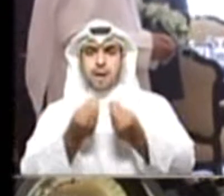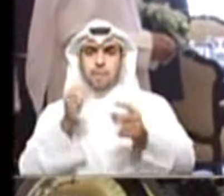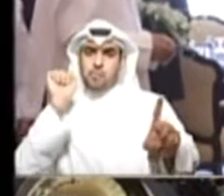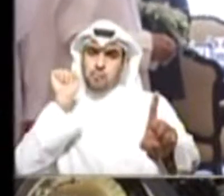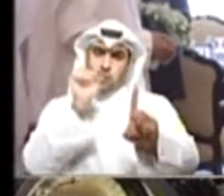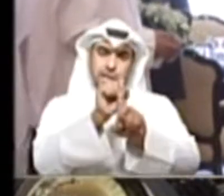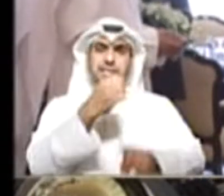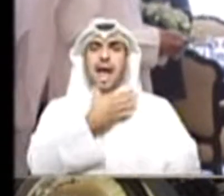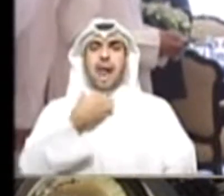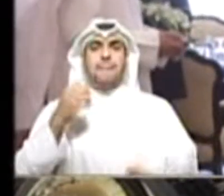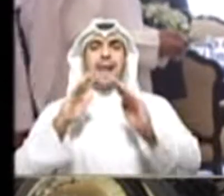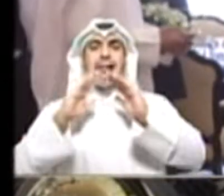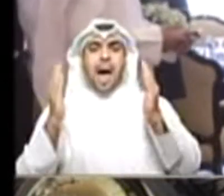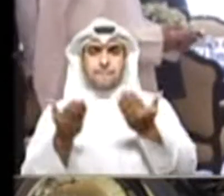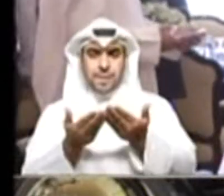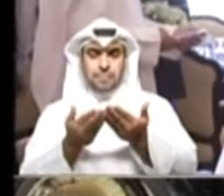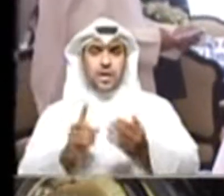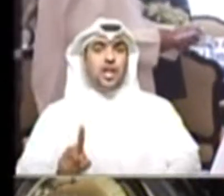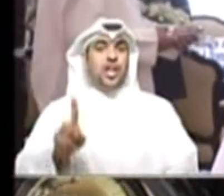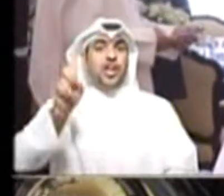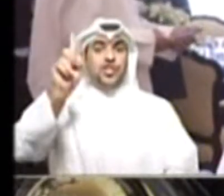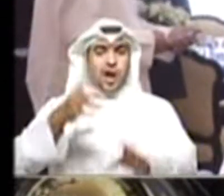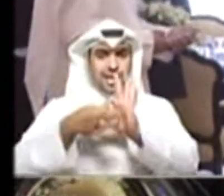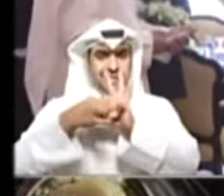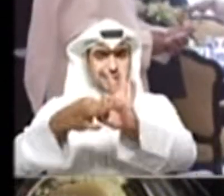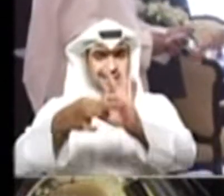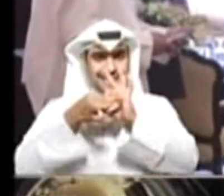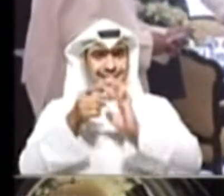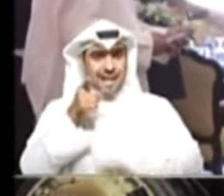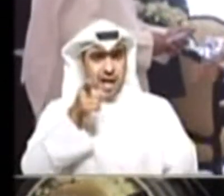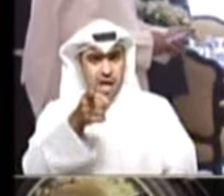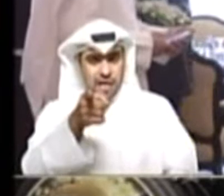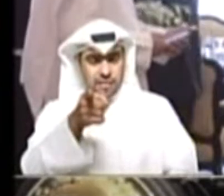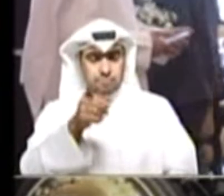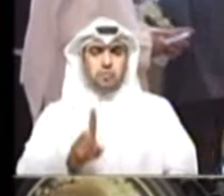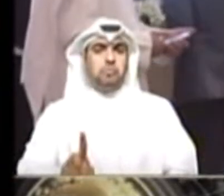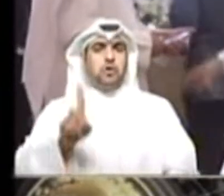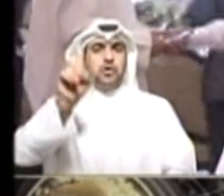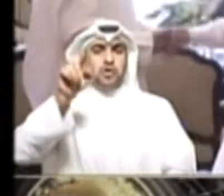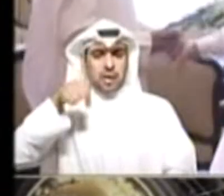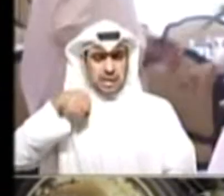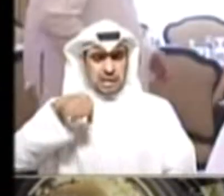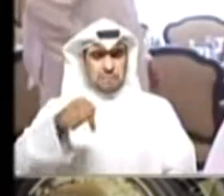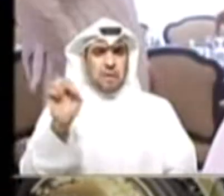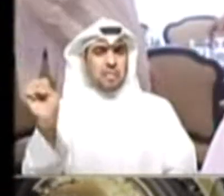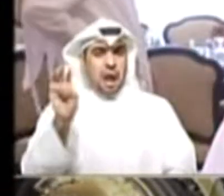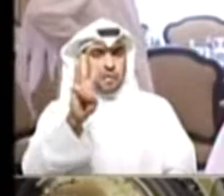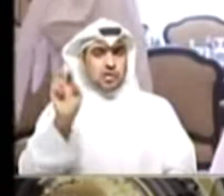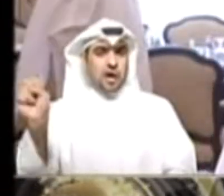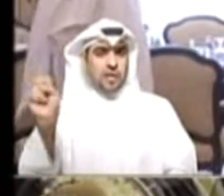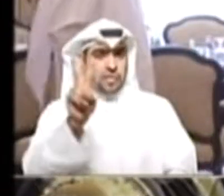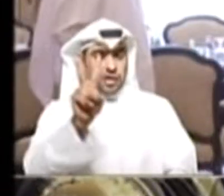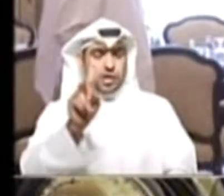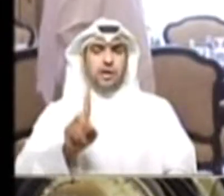العامة، وإن شاء الله هذا التنسيق سوف يكون في خلال الأشهر القادمة. راح يكون هناك